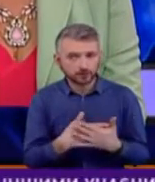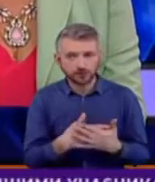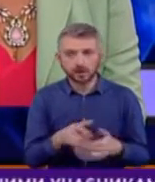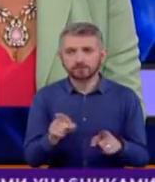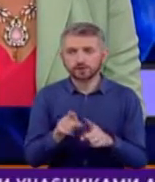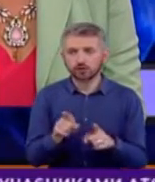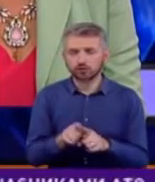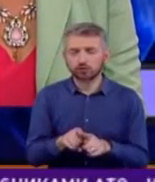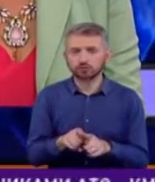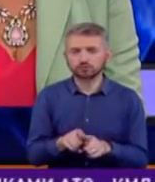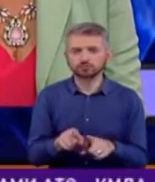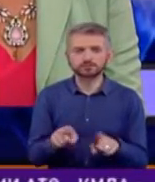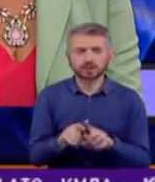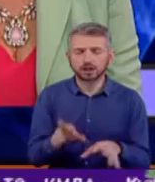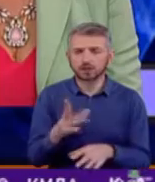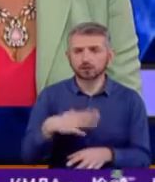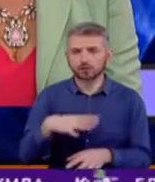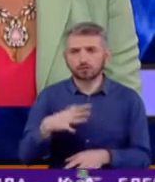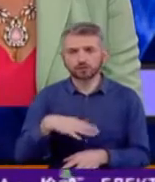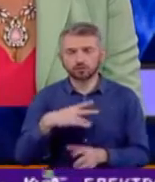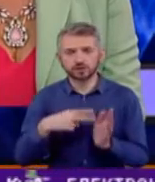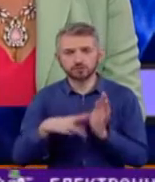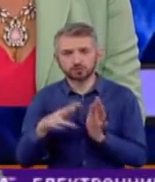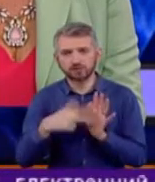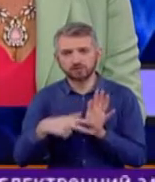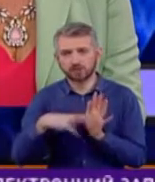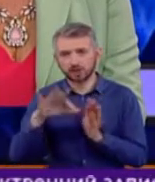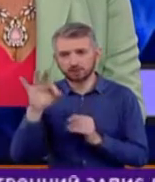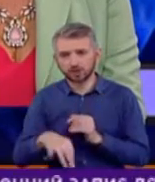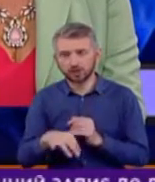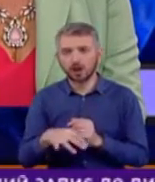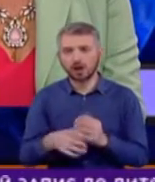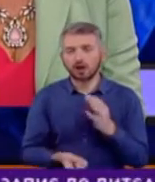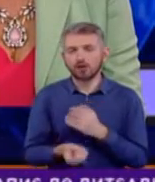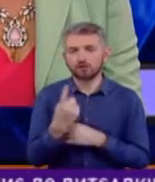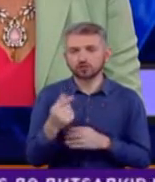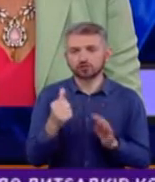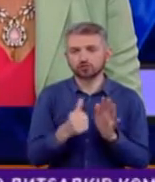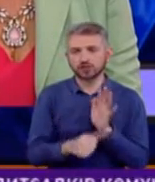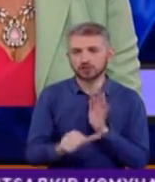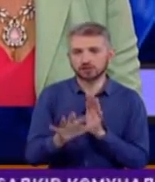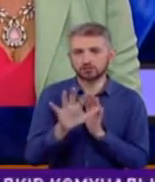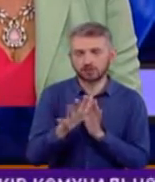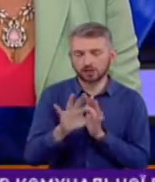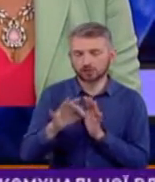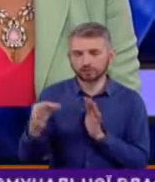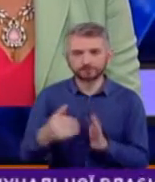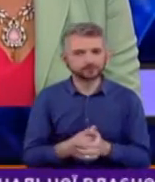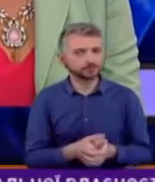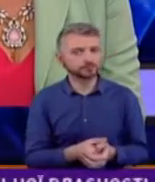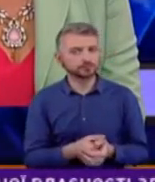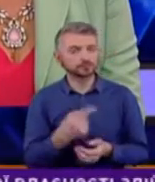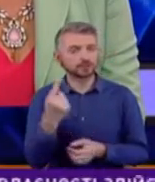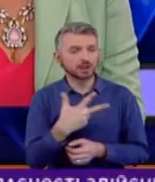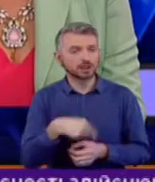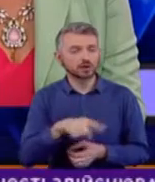одно, настільки, як очікувалось, насправді. Ми ж очікували 75-85, на повірку вийшло 65-66. Тобто третина